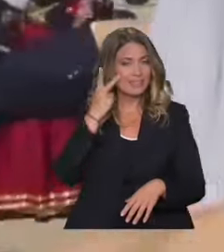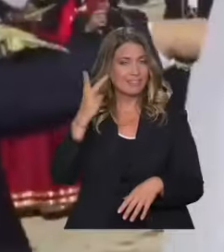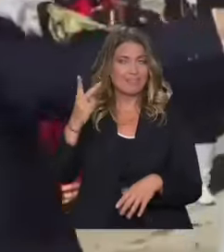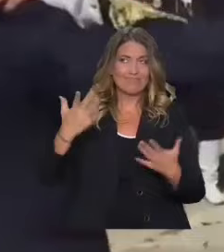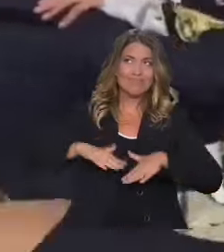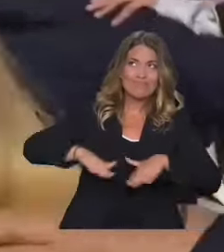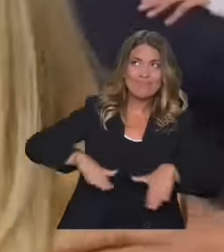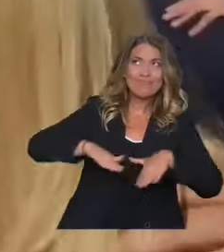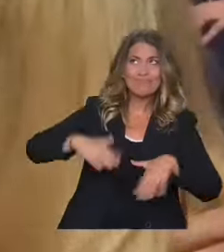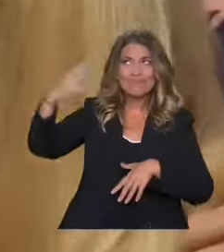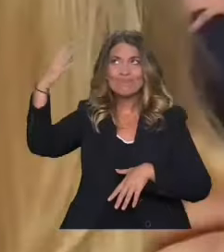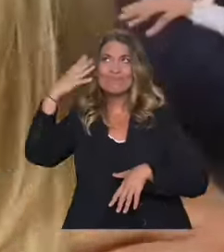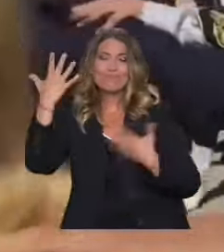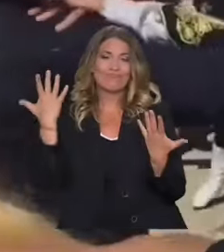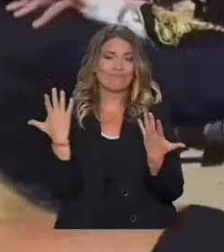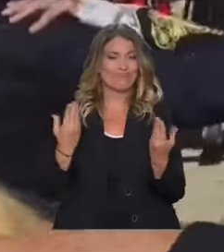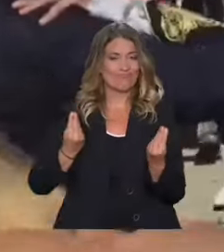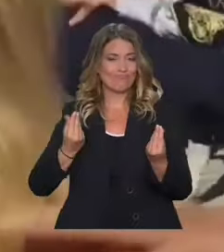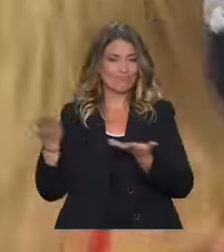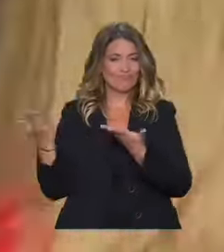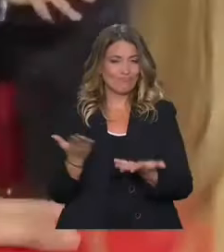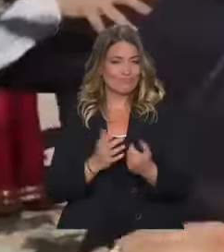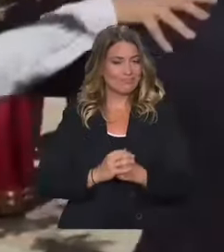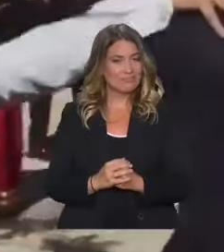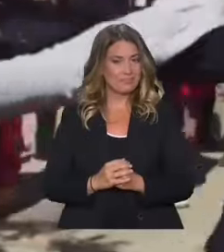τη θάλασσα και φυσικά τη φιλοξενία.